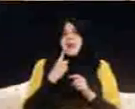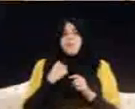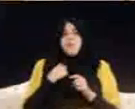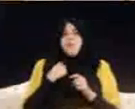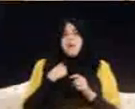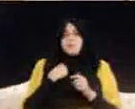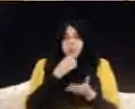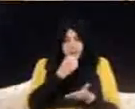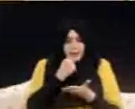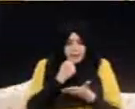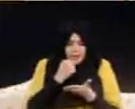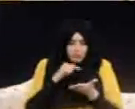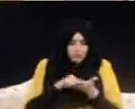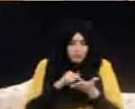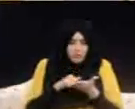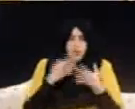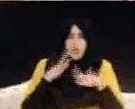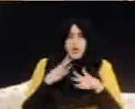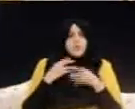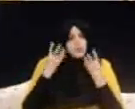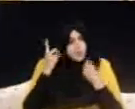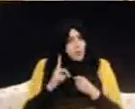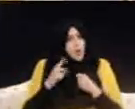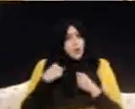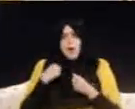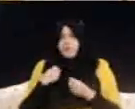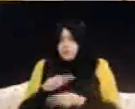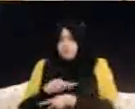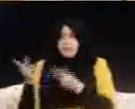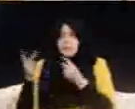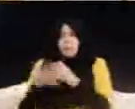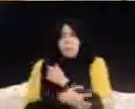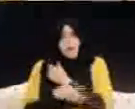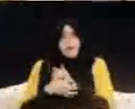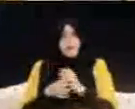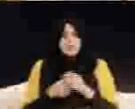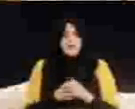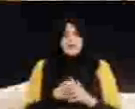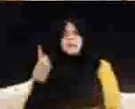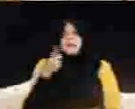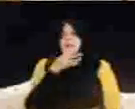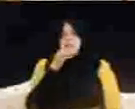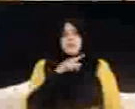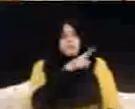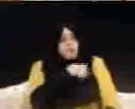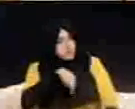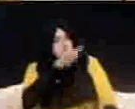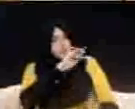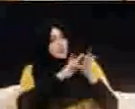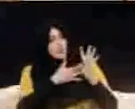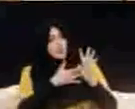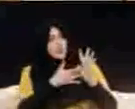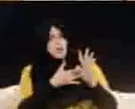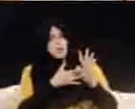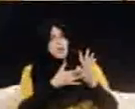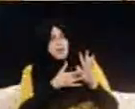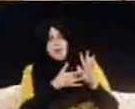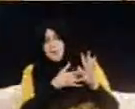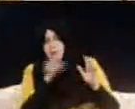يمدها للفقراء المساكين عادي، أما أنه هكذا واحد يعطي رأي يقول هذه الأشياء كلها